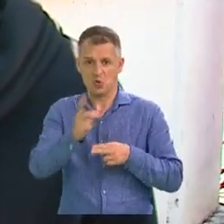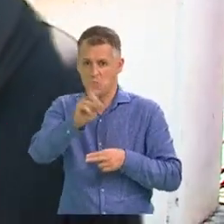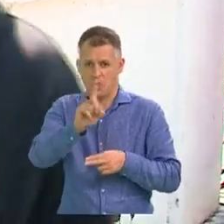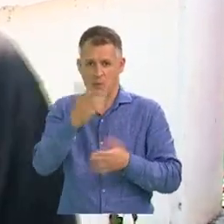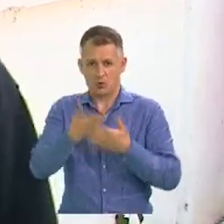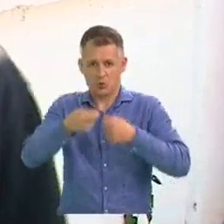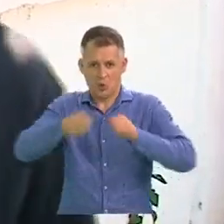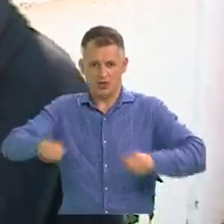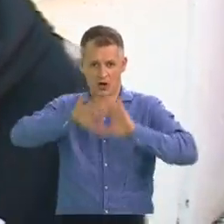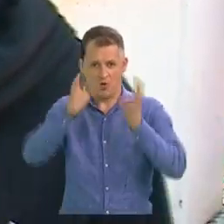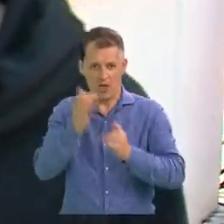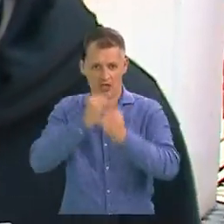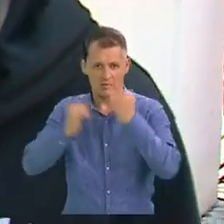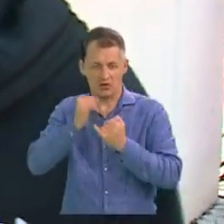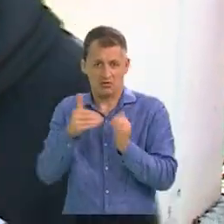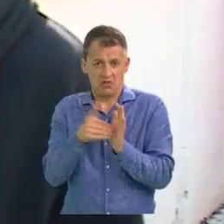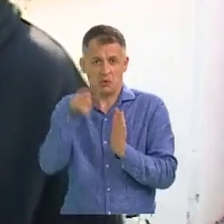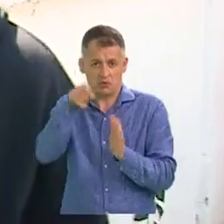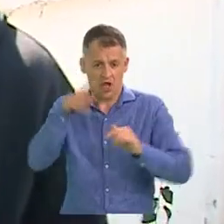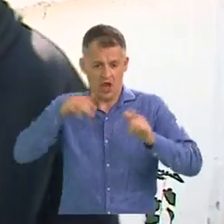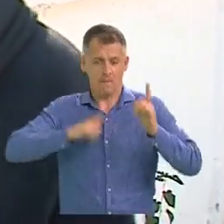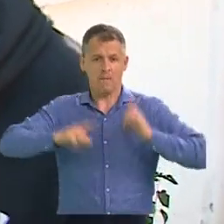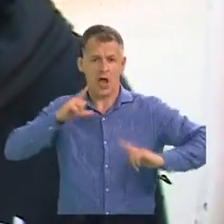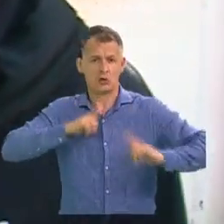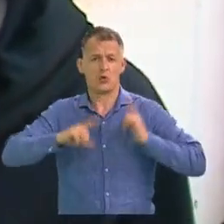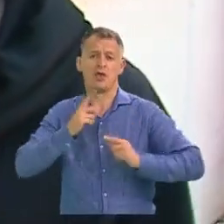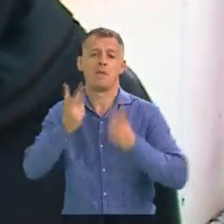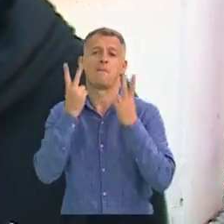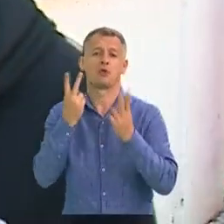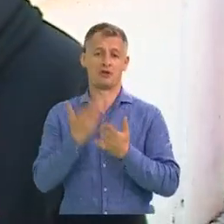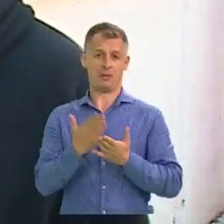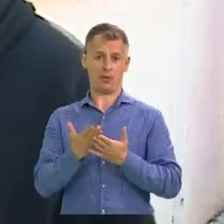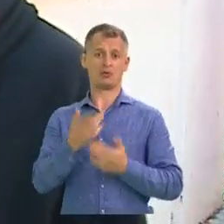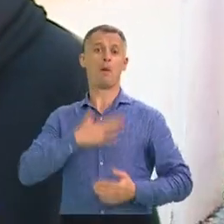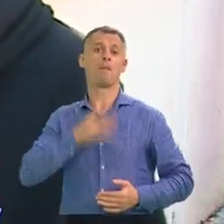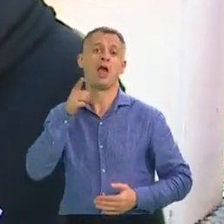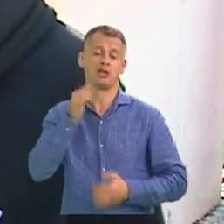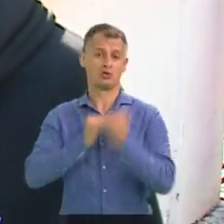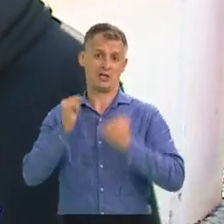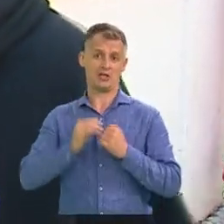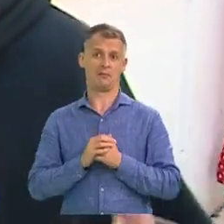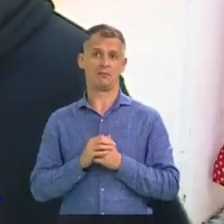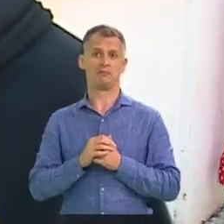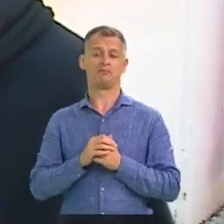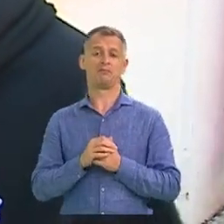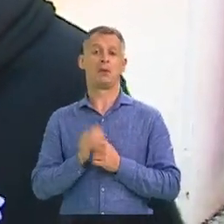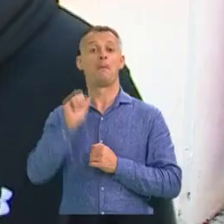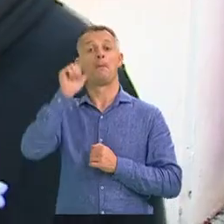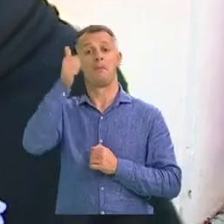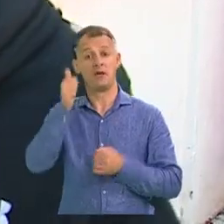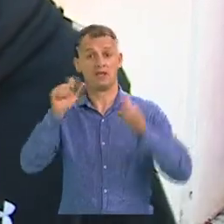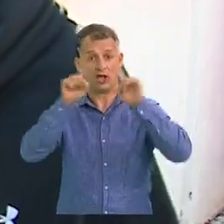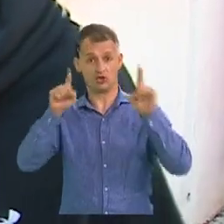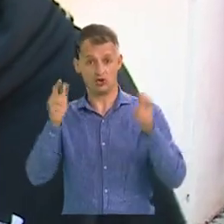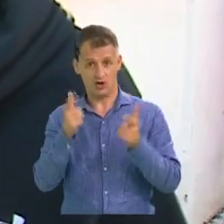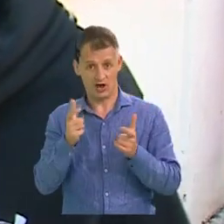istoria. Adică trebuie să ai și o pasiune teribilă să înveți la istorie și să-ți placă cu adevărat. Mâine, în schimb, e la geografie. Fiind la geografie, eu